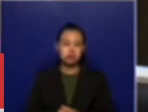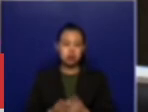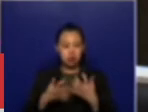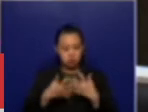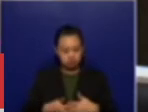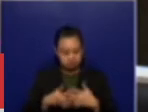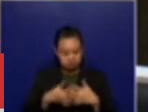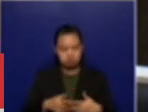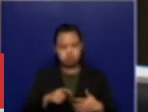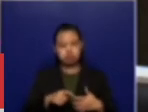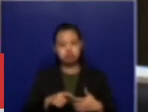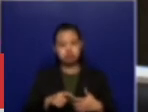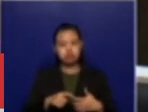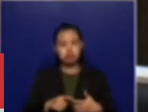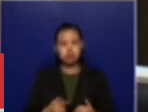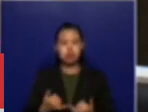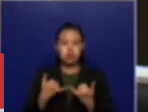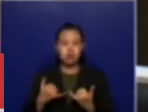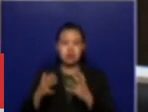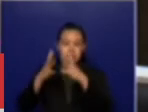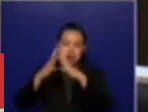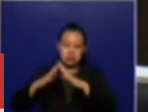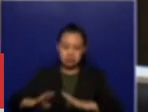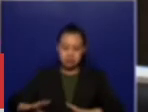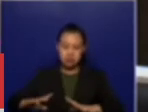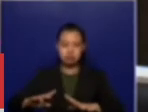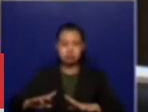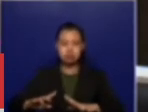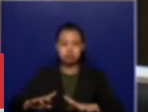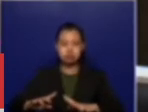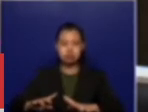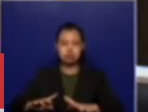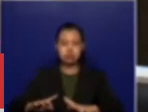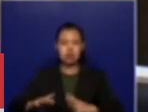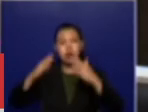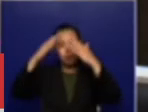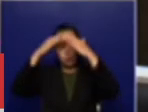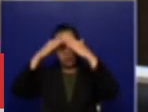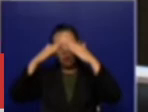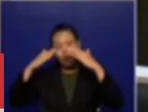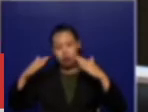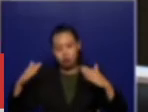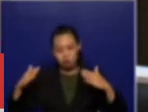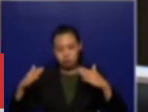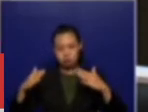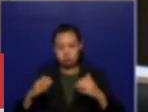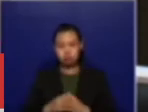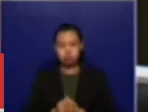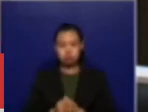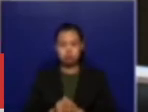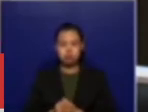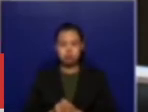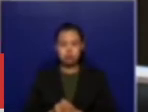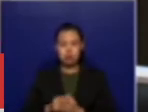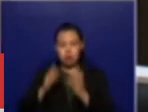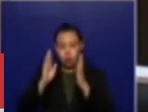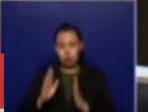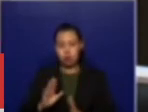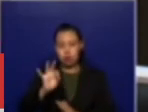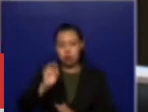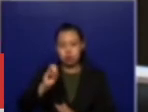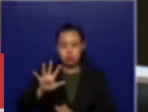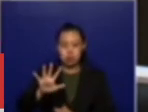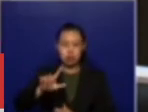ะนี้ประเทศในอาเซียนหลายประเทศโดยเฉพาะอย่างยิ่งเวียดนามนะครับประชากรเขา95ล้านคนมีกำลังซื้